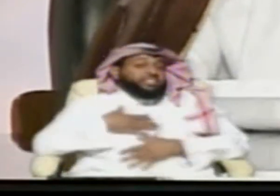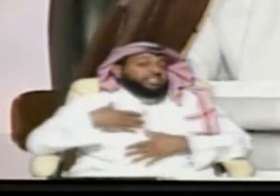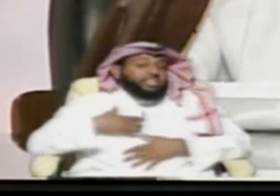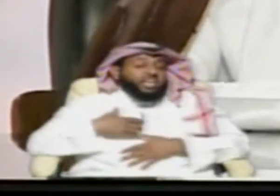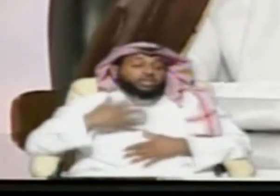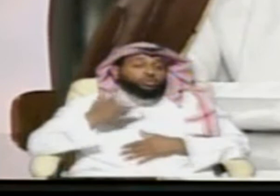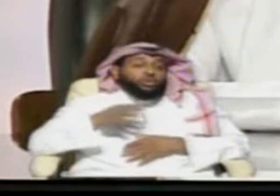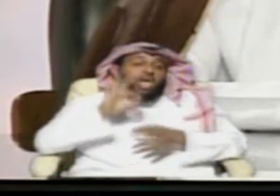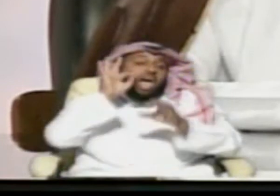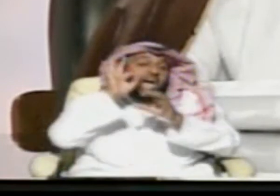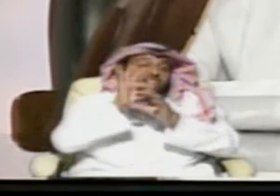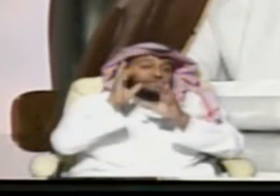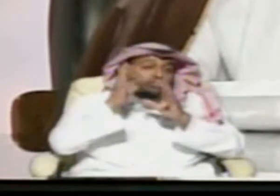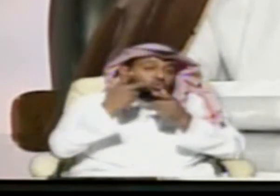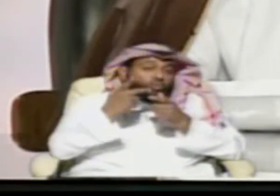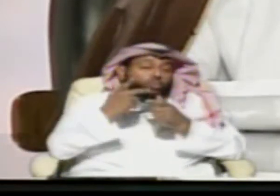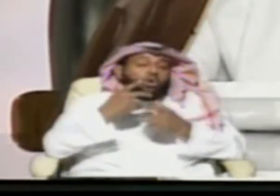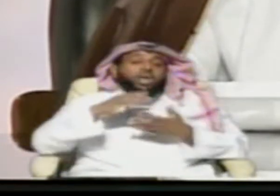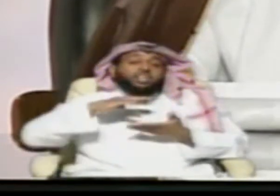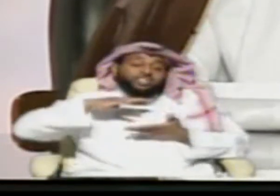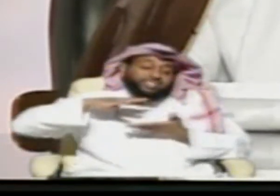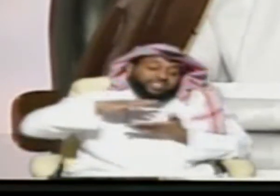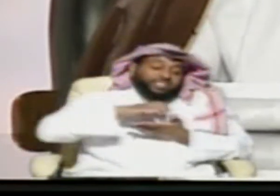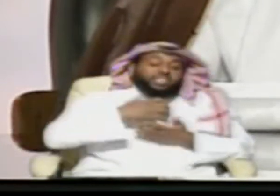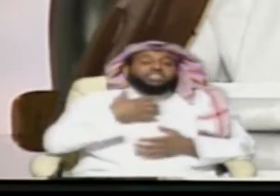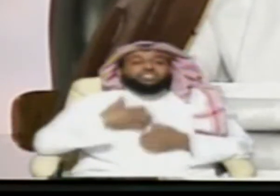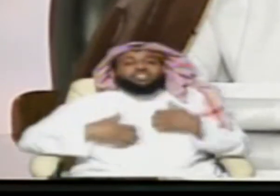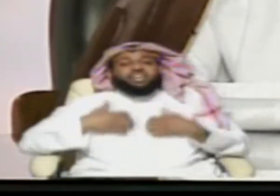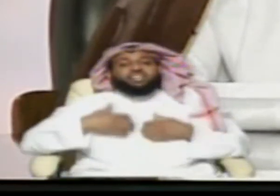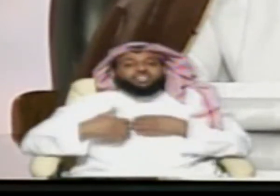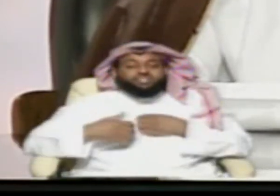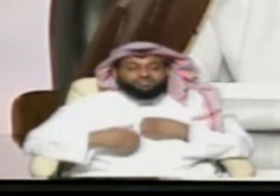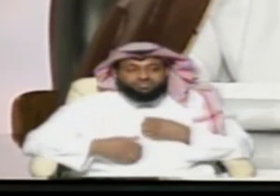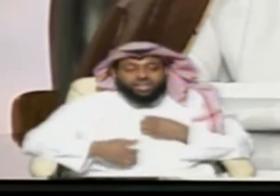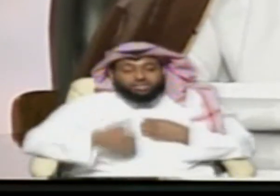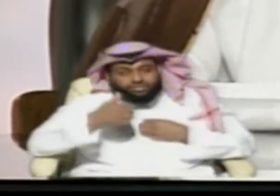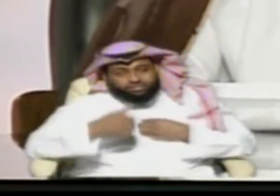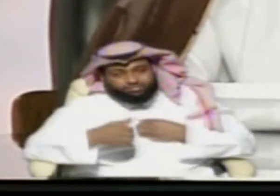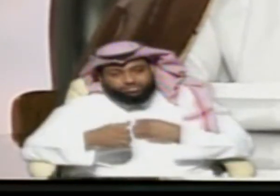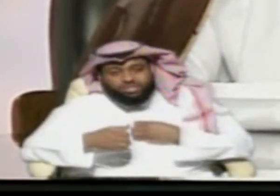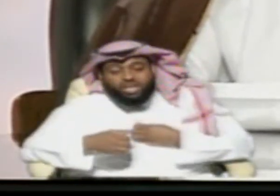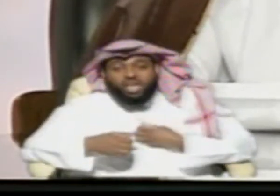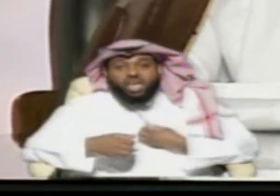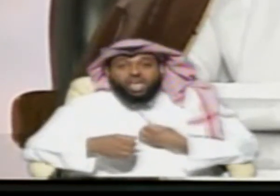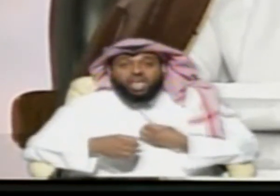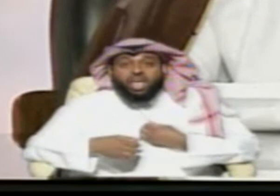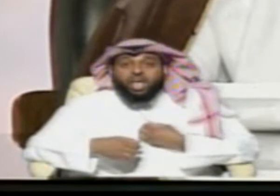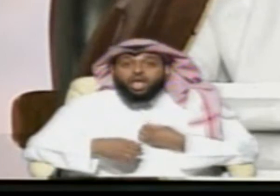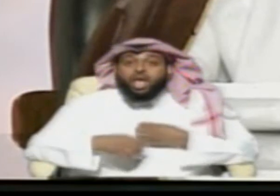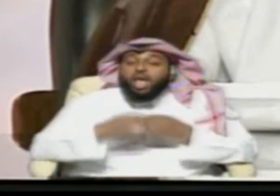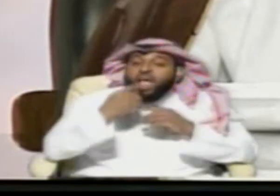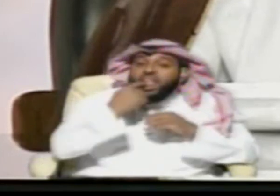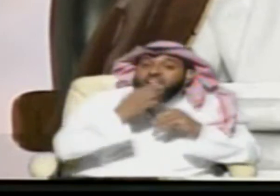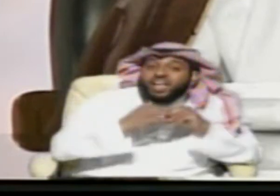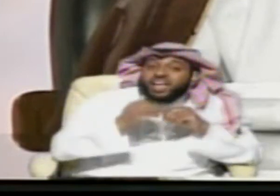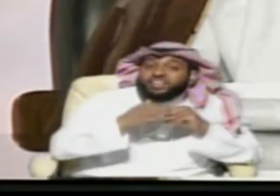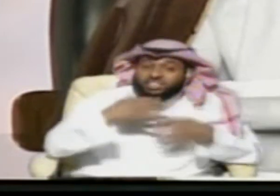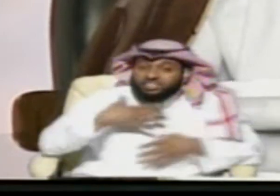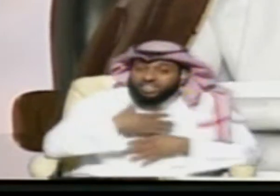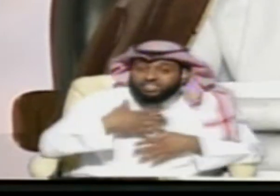فإن موجب الغسل أمر الجنابة والحيض. الحيض لا يكون اغتسال منه إلا إذا